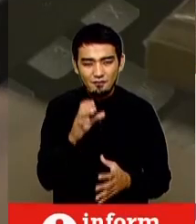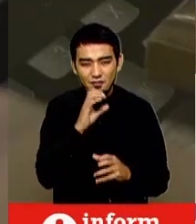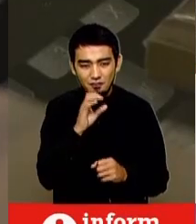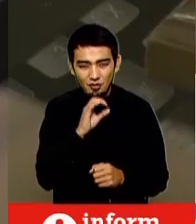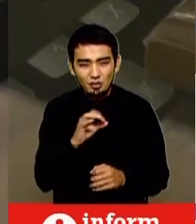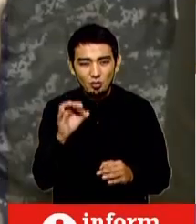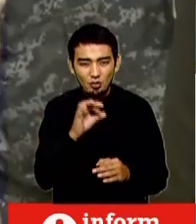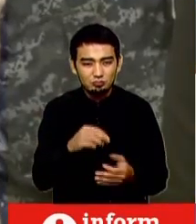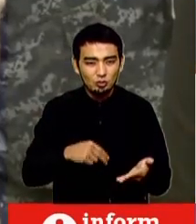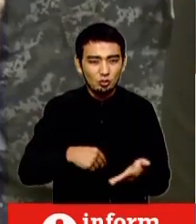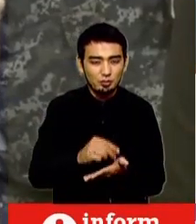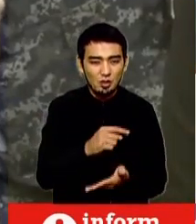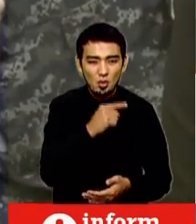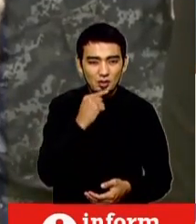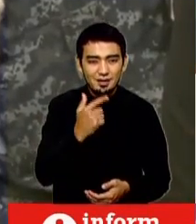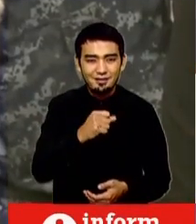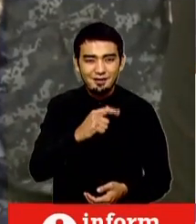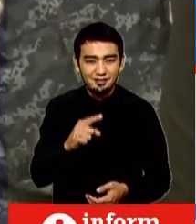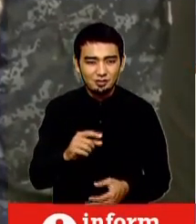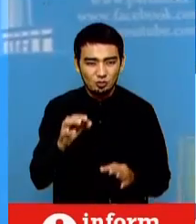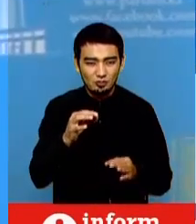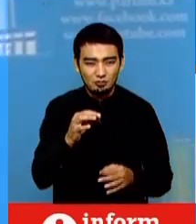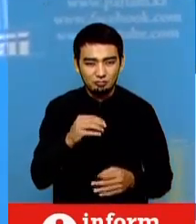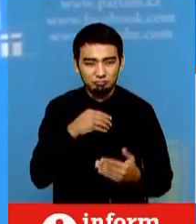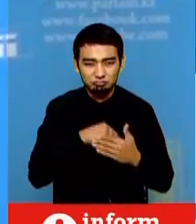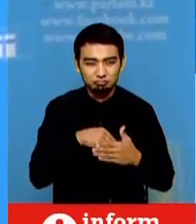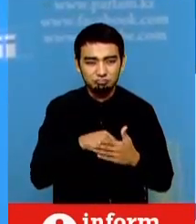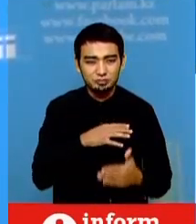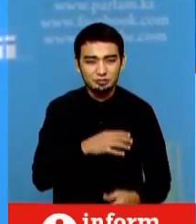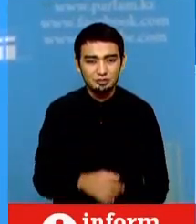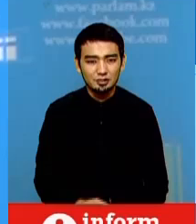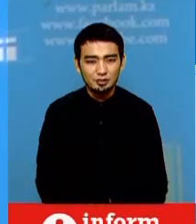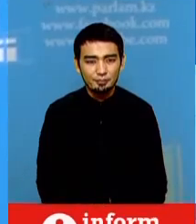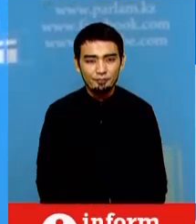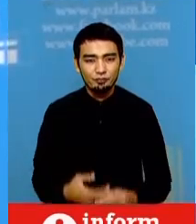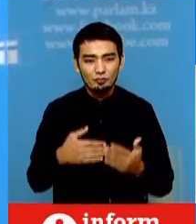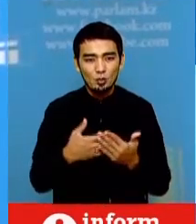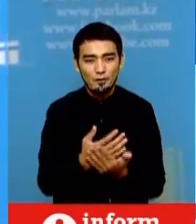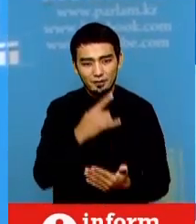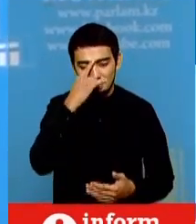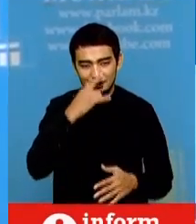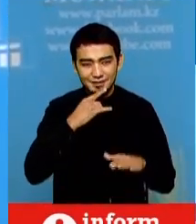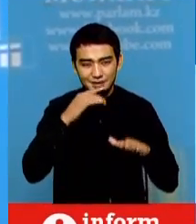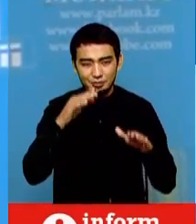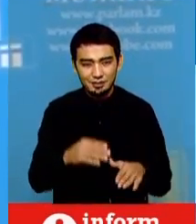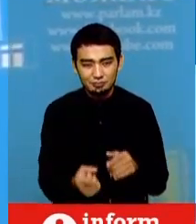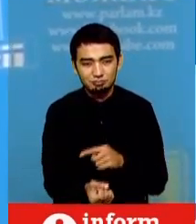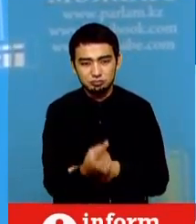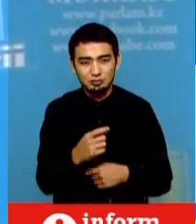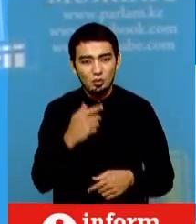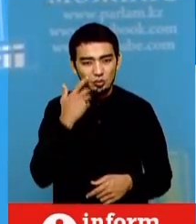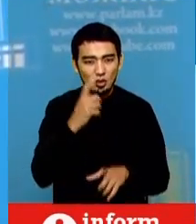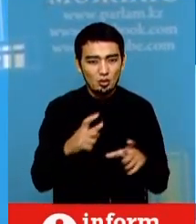при покупке российского газа. В новом Казахстане наступила та пора, когда